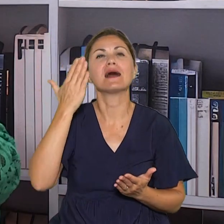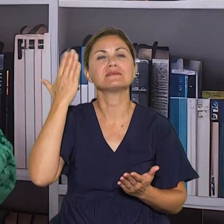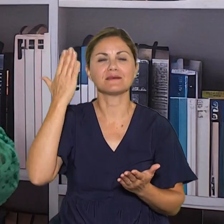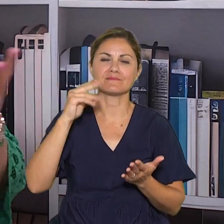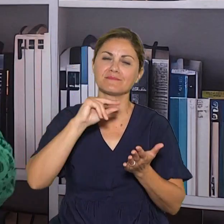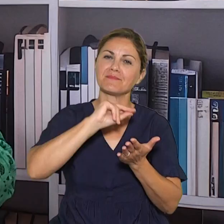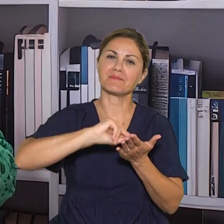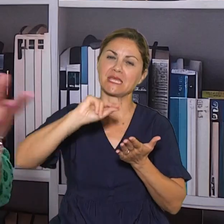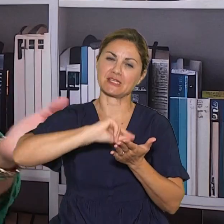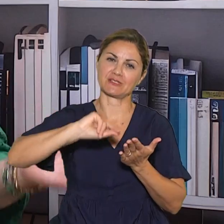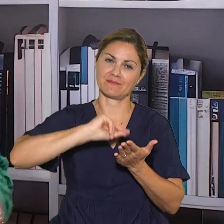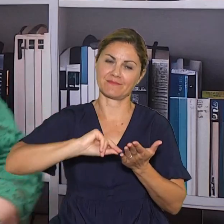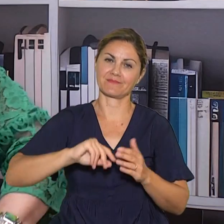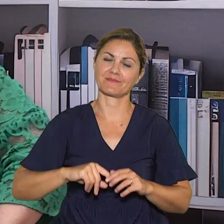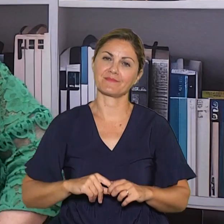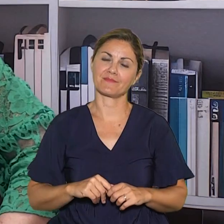kao...